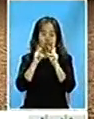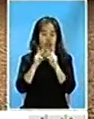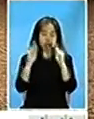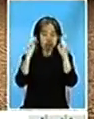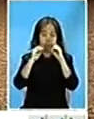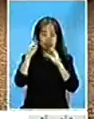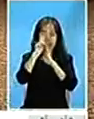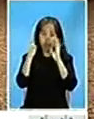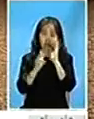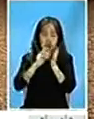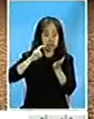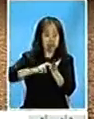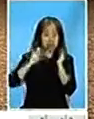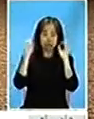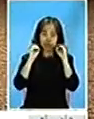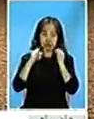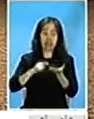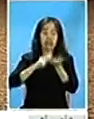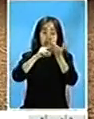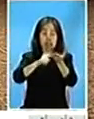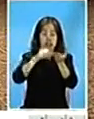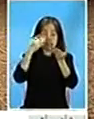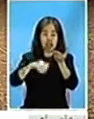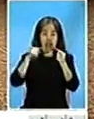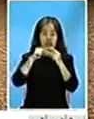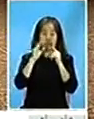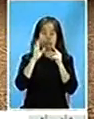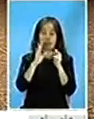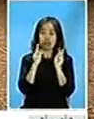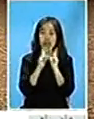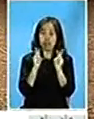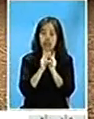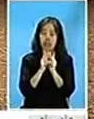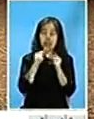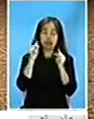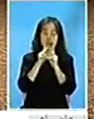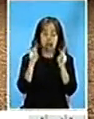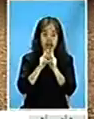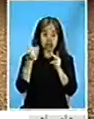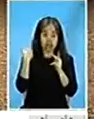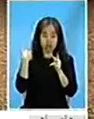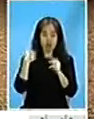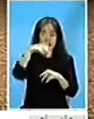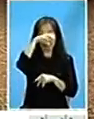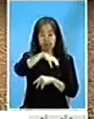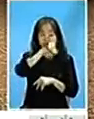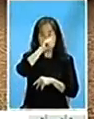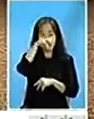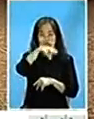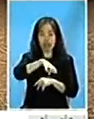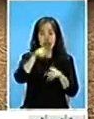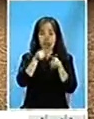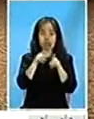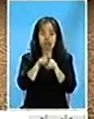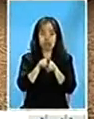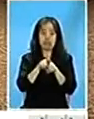ม่มีกฎหมายรองรับตอนที่เสนอเข้ามาในชั้นรับวาระรับหลักการเนี่ยตั้งสังกัดอยู่ที่หน่วยงานหนึ่งเหมือนที่ท่านประ